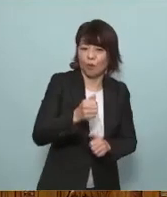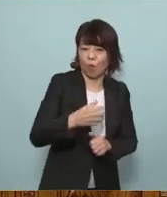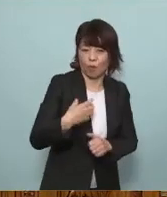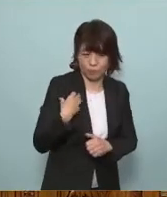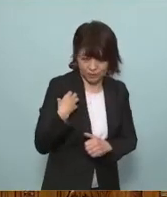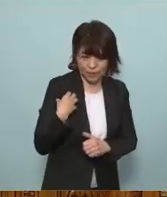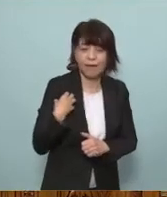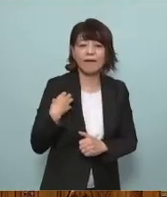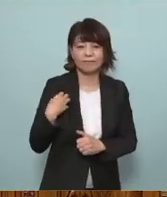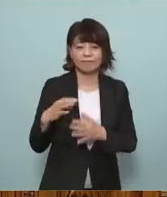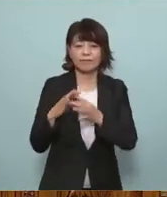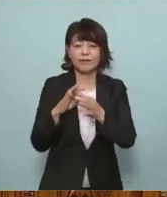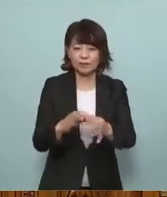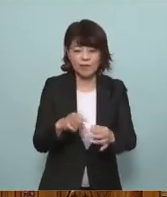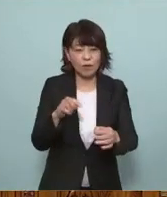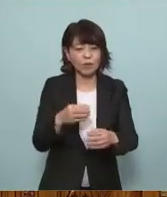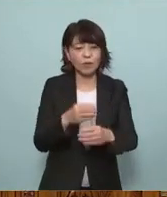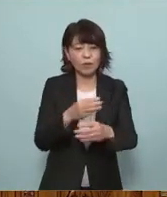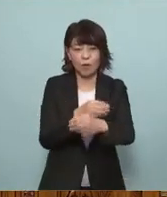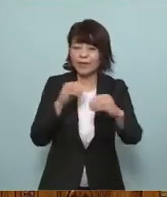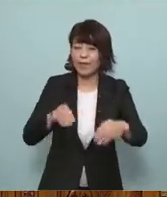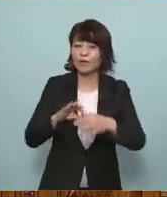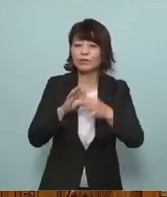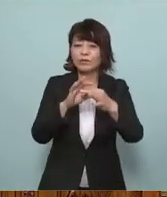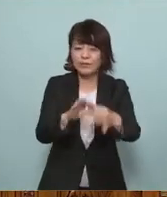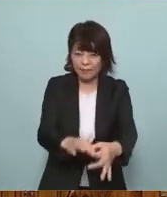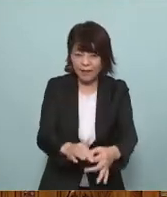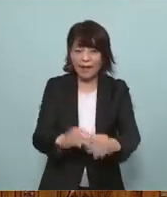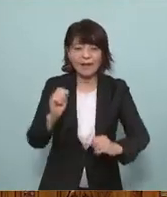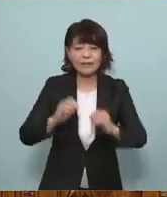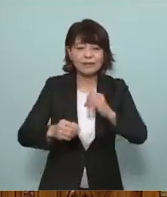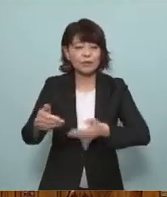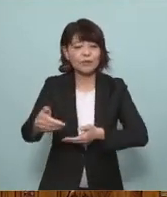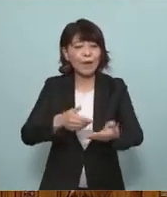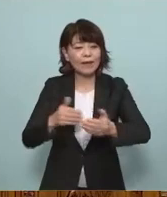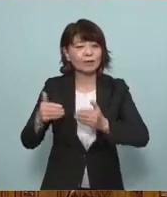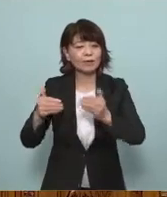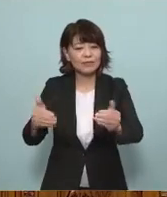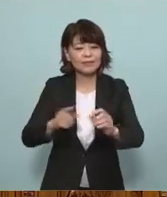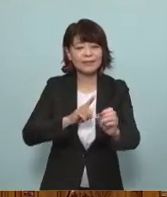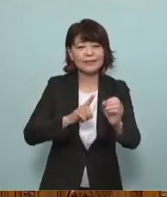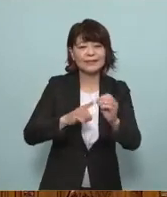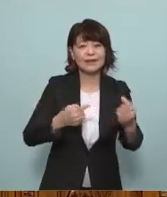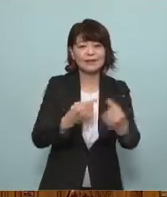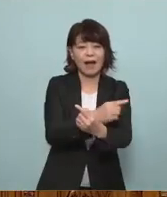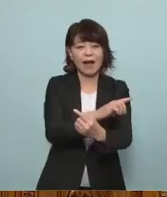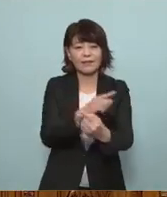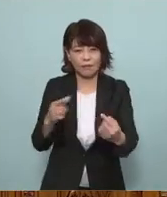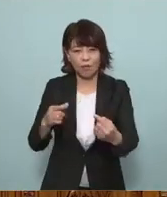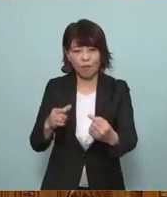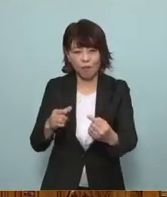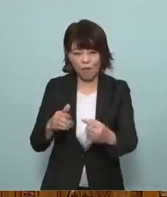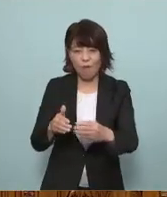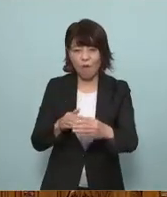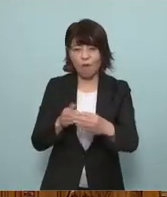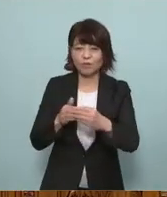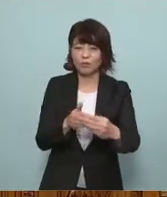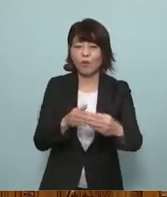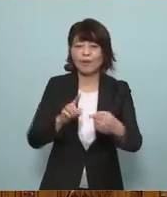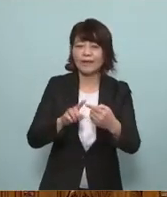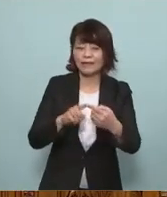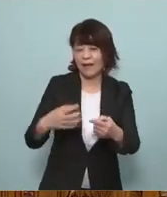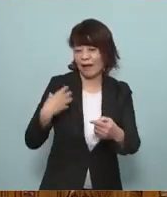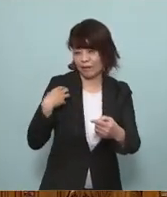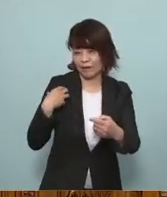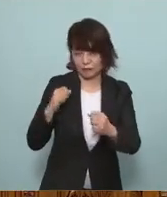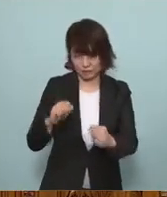た自由貿易の推進や、デジタル化などの新たな課題への対処において、主導的な役割を果たしてま